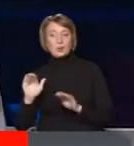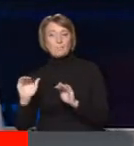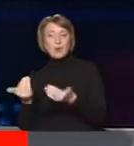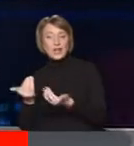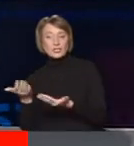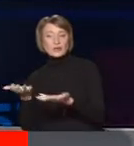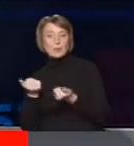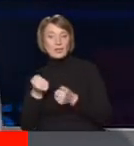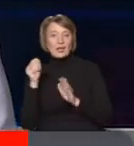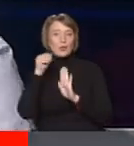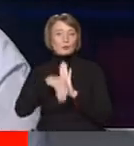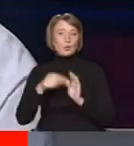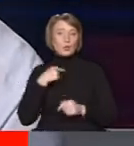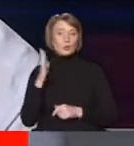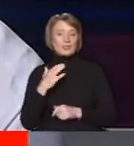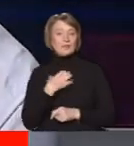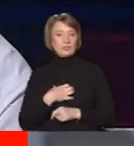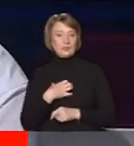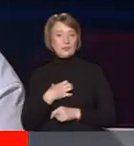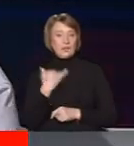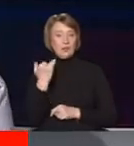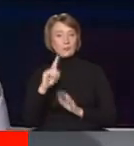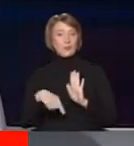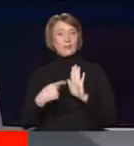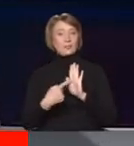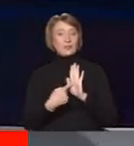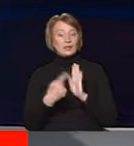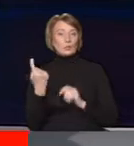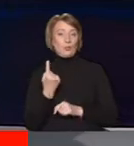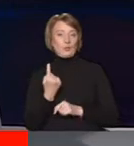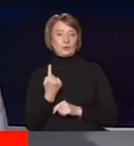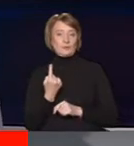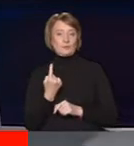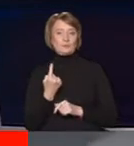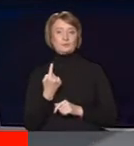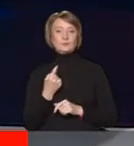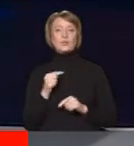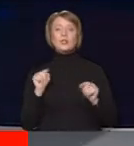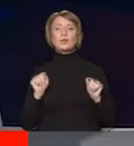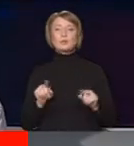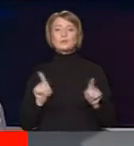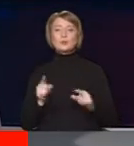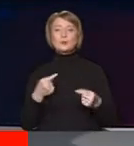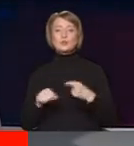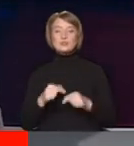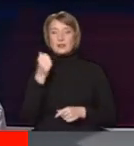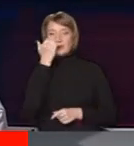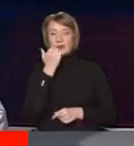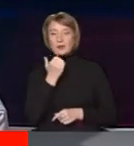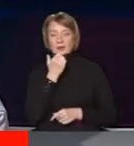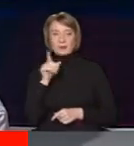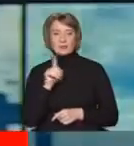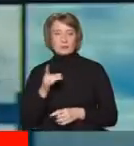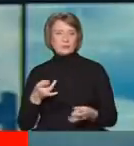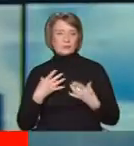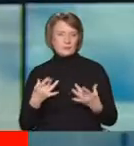я. Тому ці можливості є. Тепер повертаючись до вашого першого питання. Та? Дивіться, в тому, що різниця. Я дякую, що ви спочатку сказали,